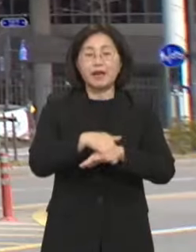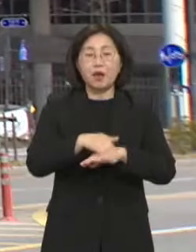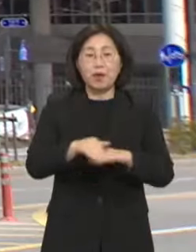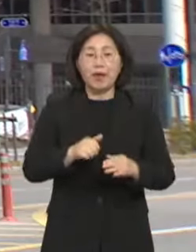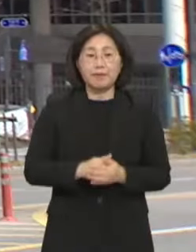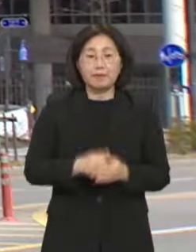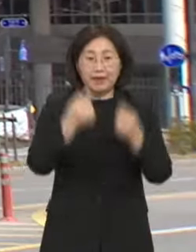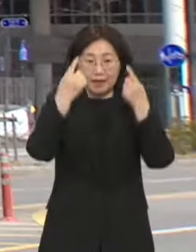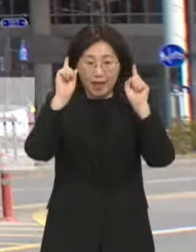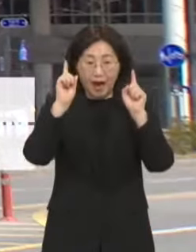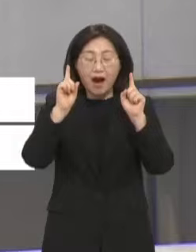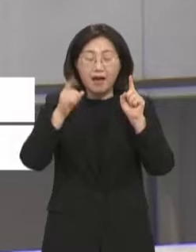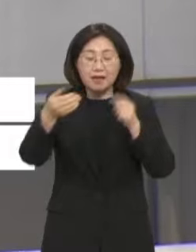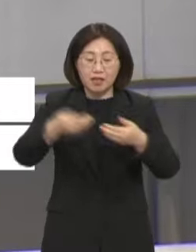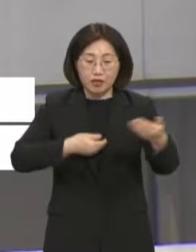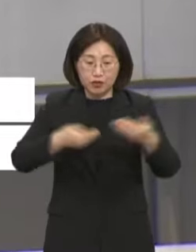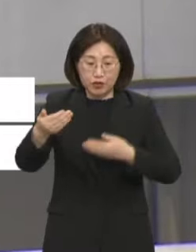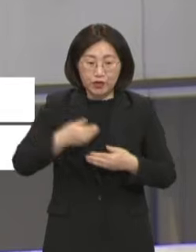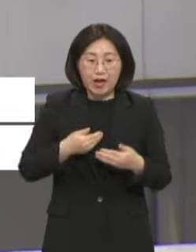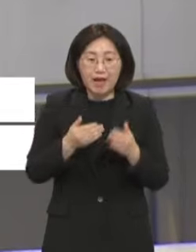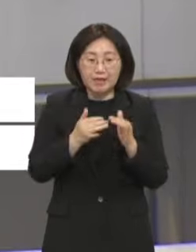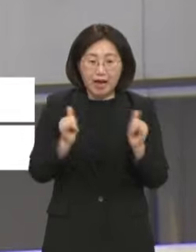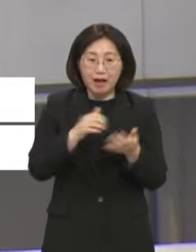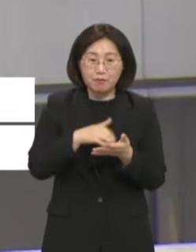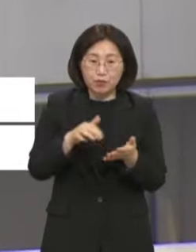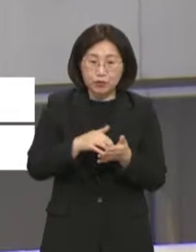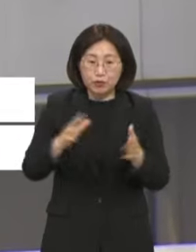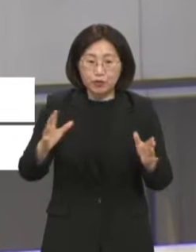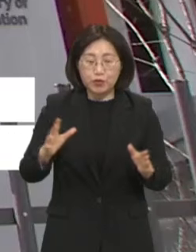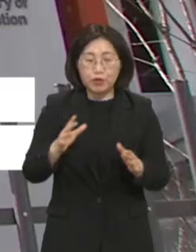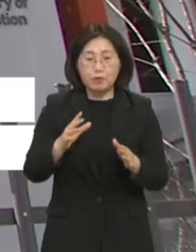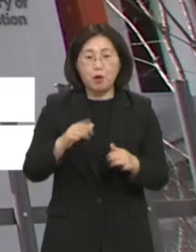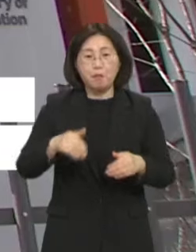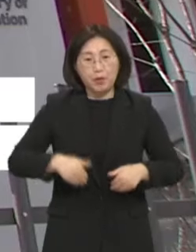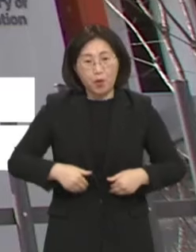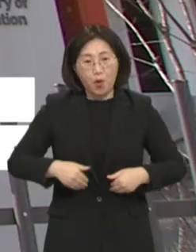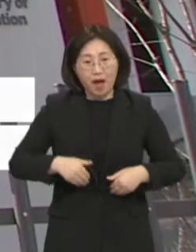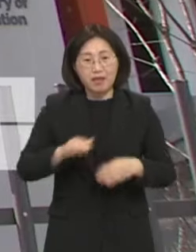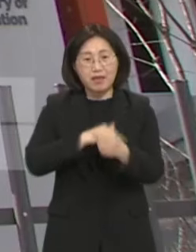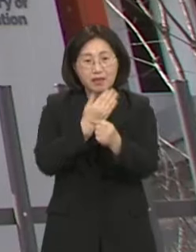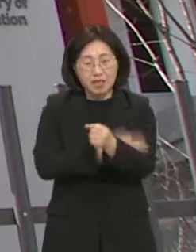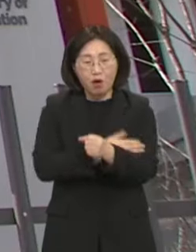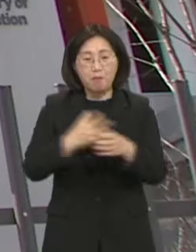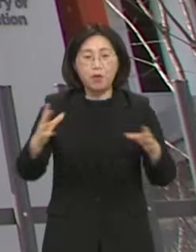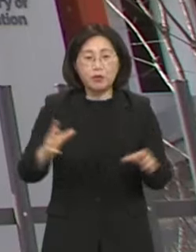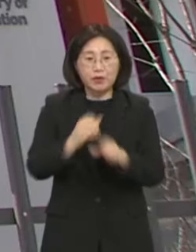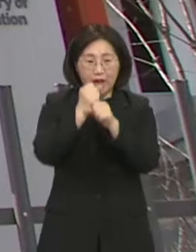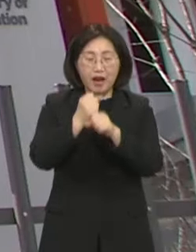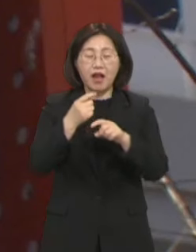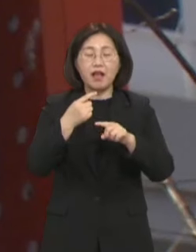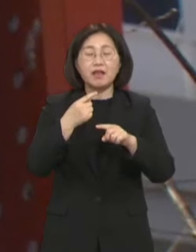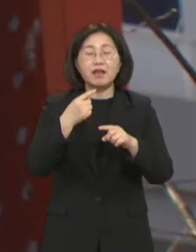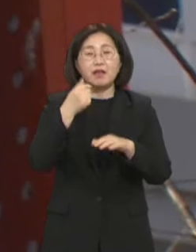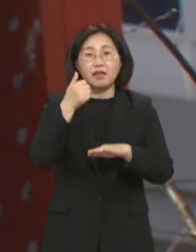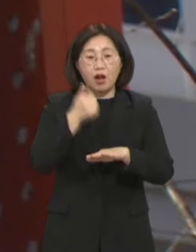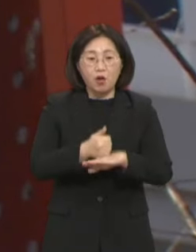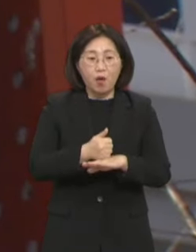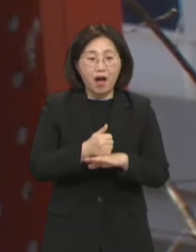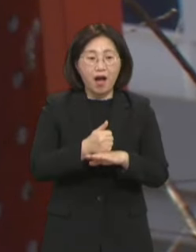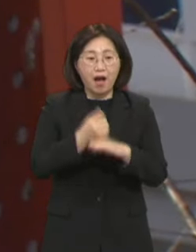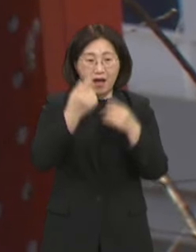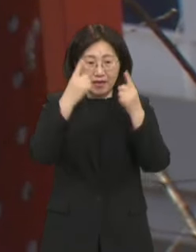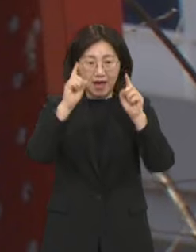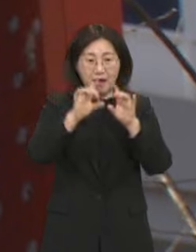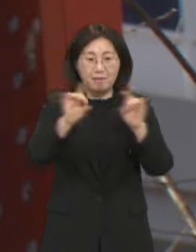대학에서 제한 수교육 을 종합적으로 고려해 정원 배정 절차를 신속하게 마무리하겠다고 밝혔습니다